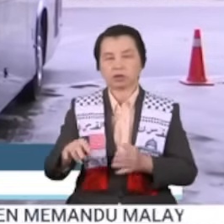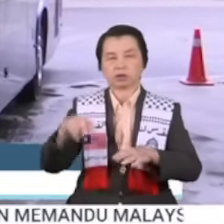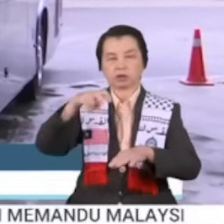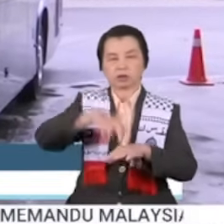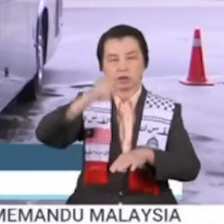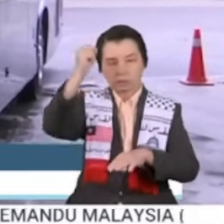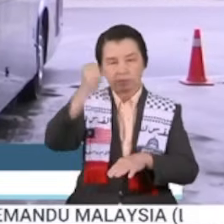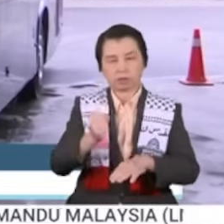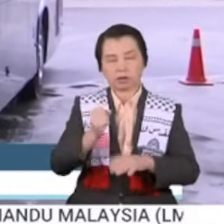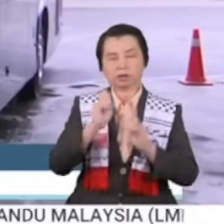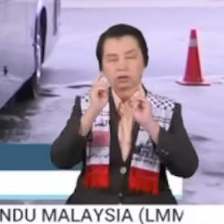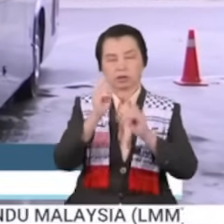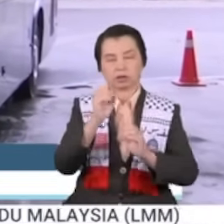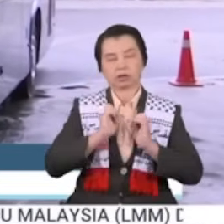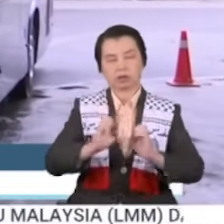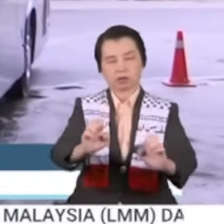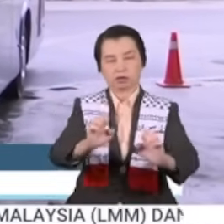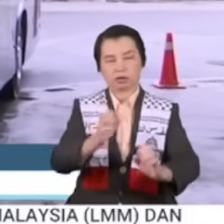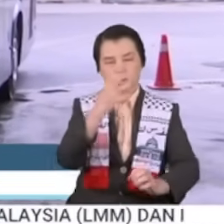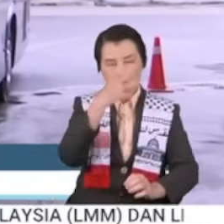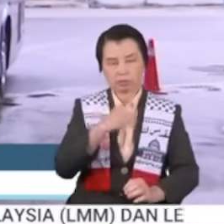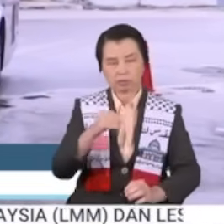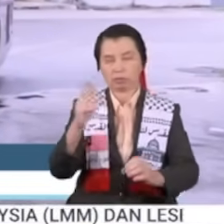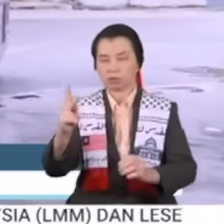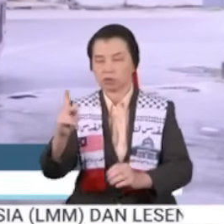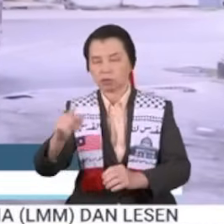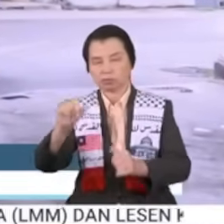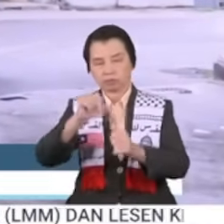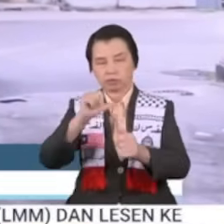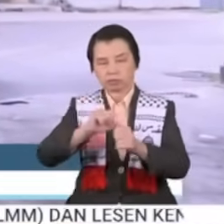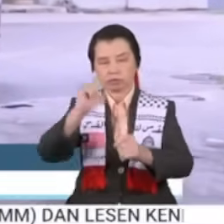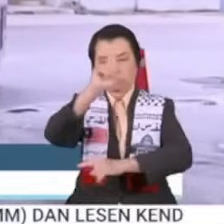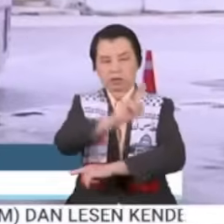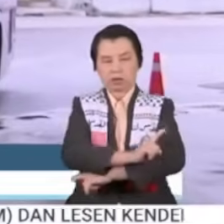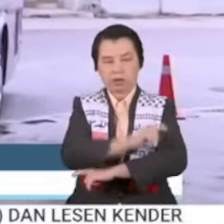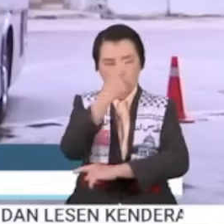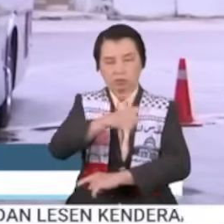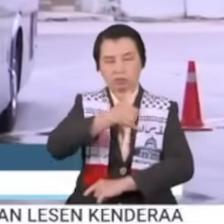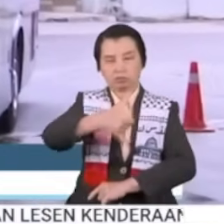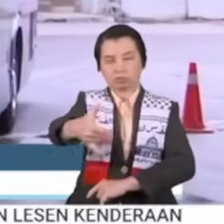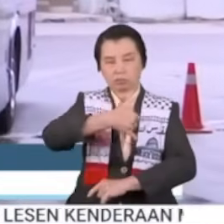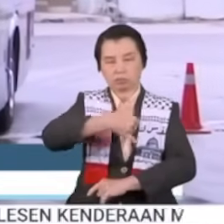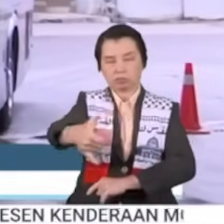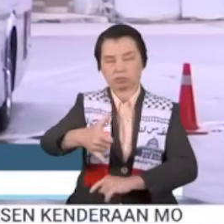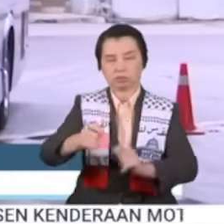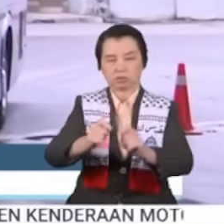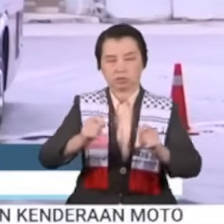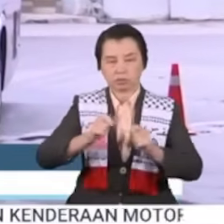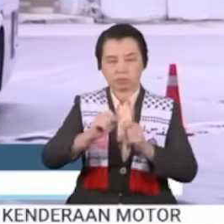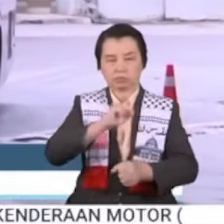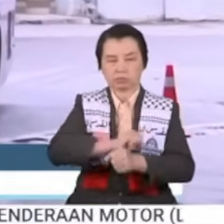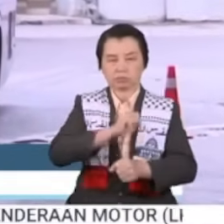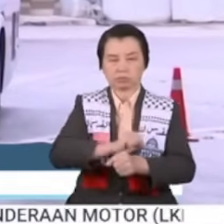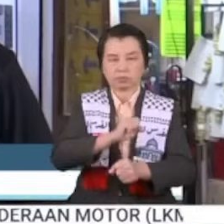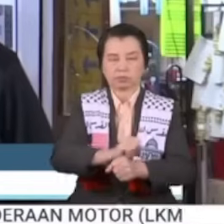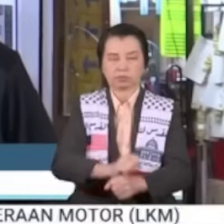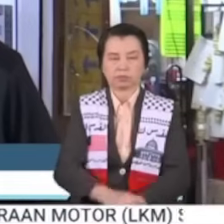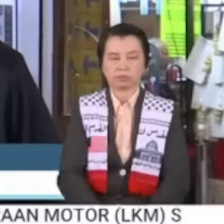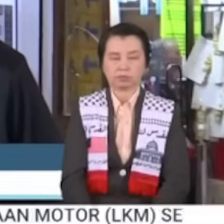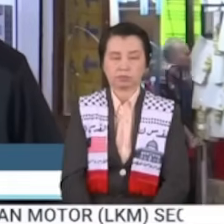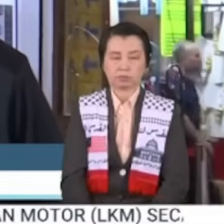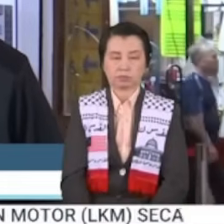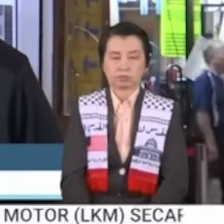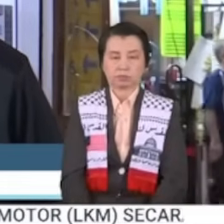menggunakan perkhidmatan bas ekspres Seremban Kuala Lumpur setiap hari untuk berulangalik ke tempat kerja